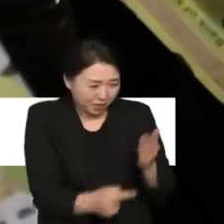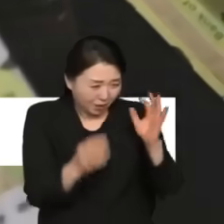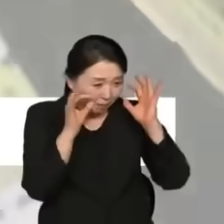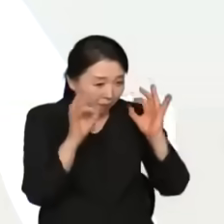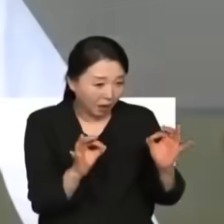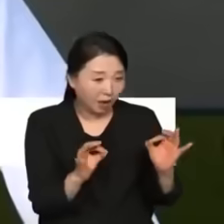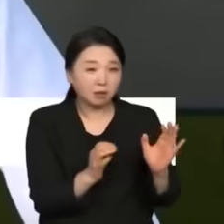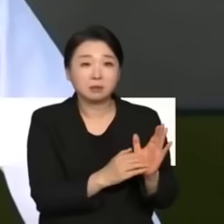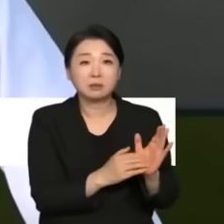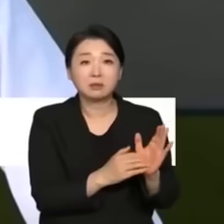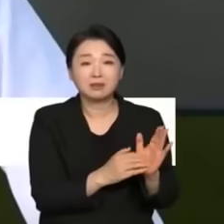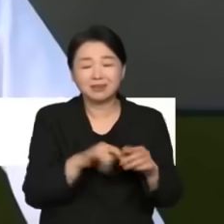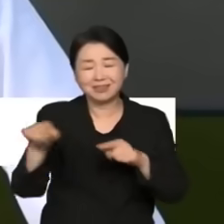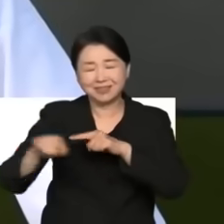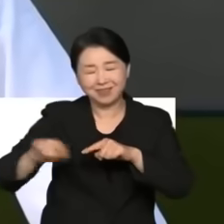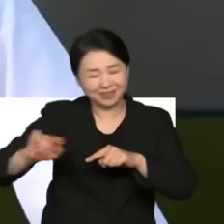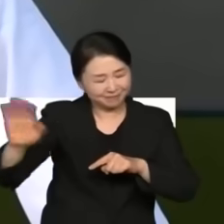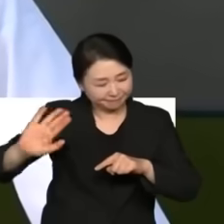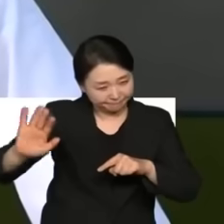정치를 떠나